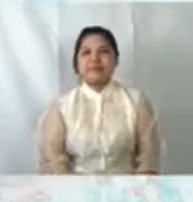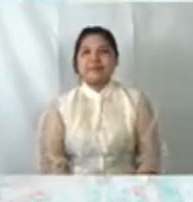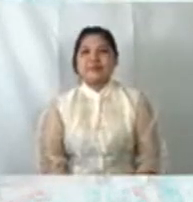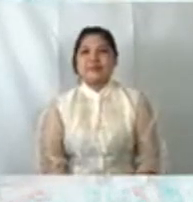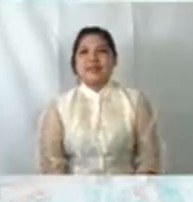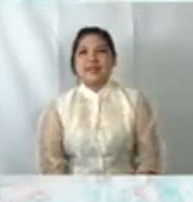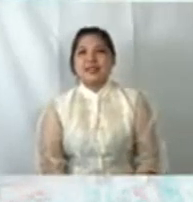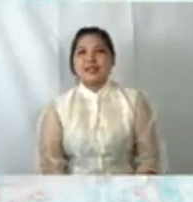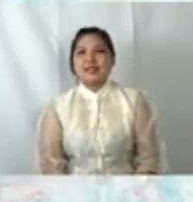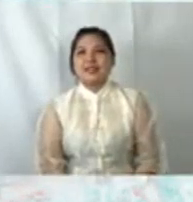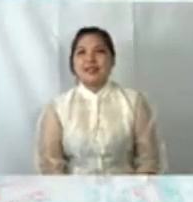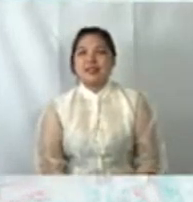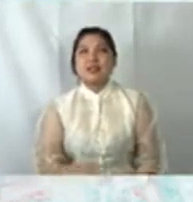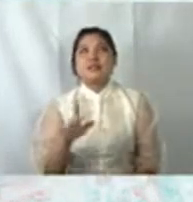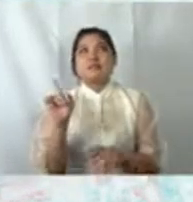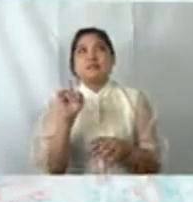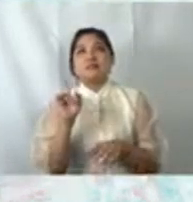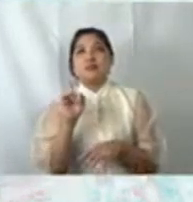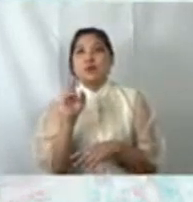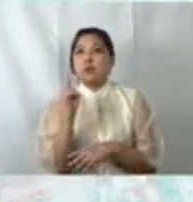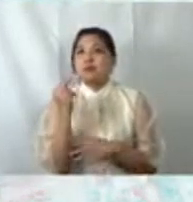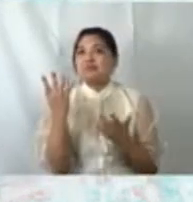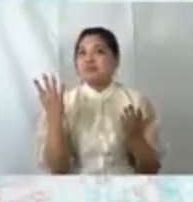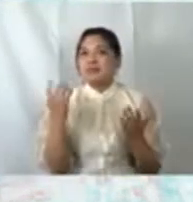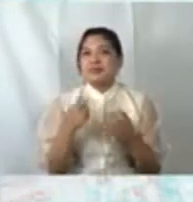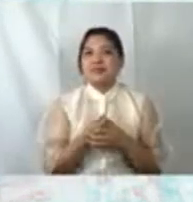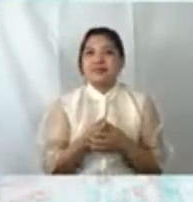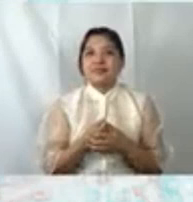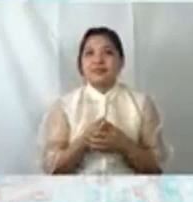Oh? Doong panahon ng